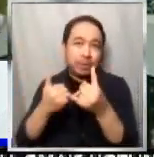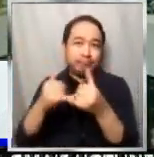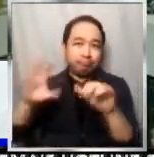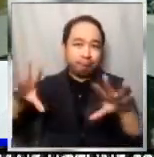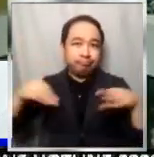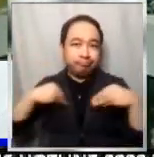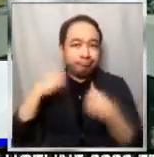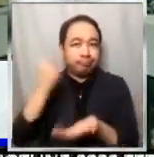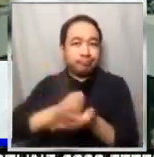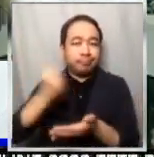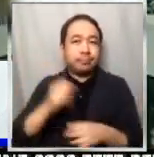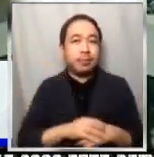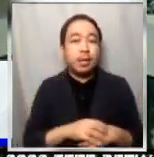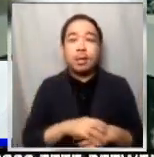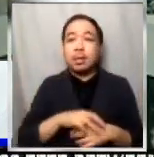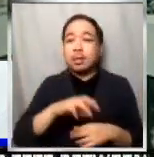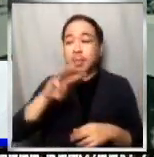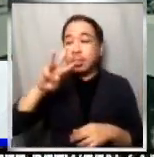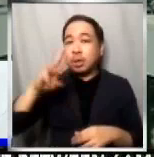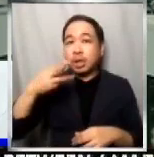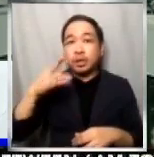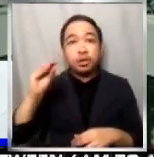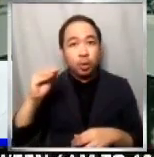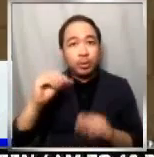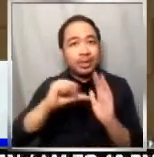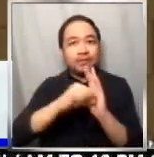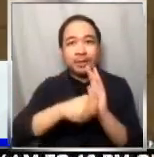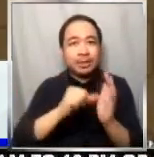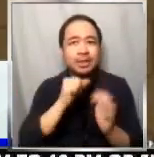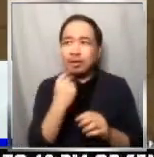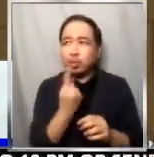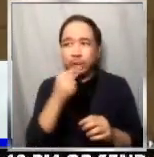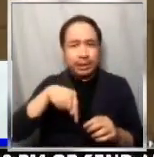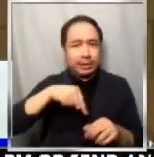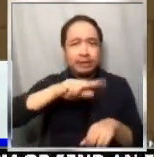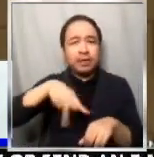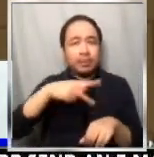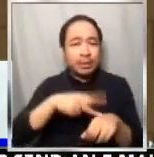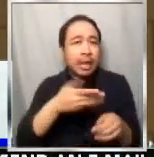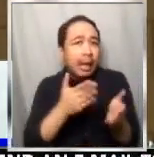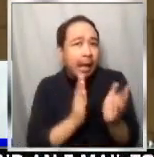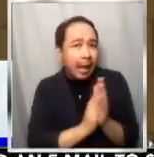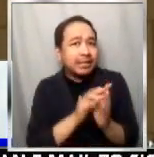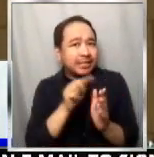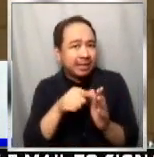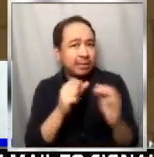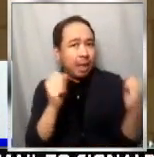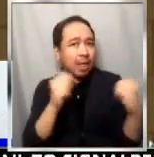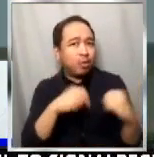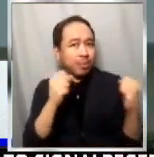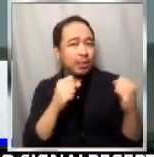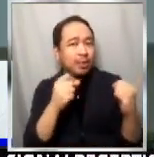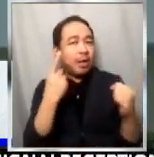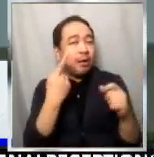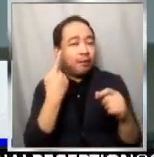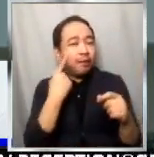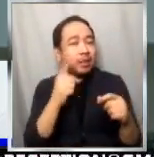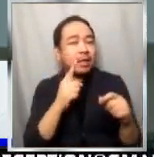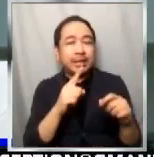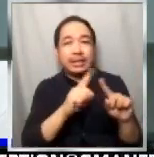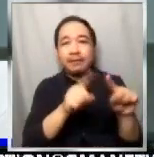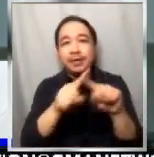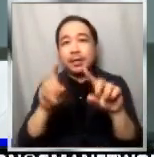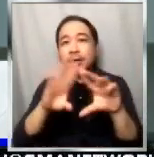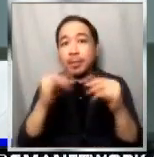ng WHO na hindi lang sa Pilipinas humihingi ng indemnification agreement ang mga vaccine manufacturer. Protection ito ng